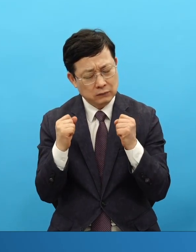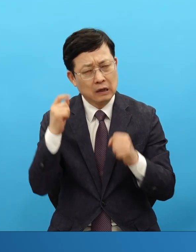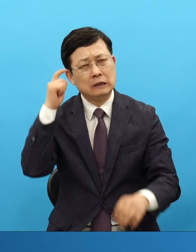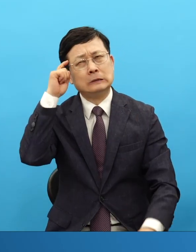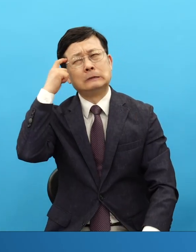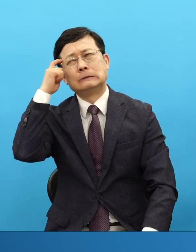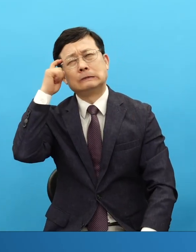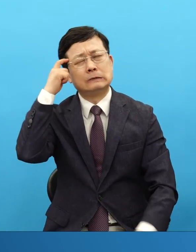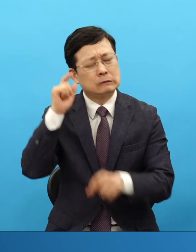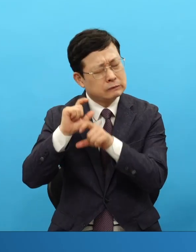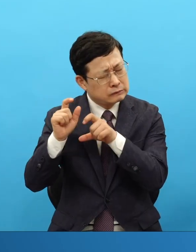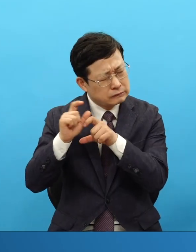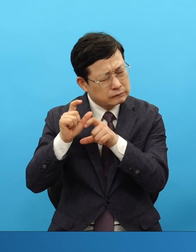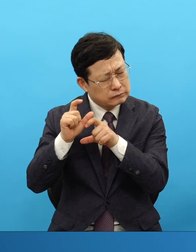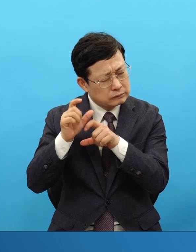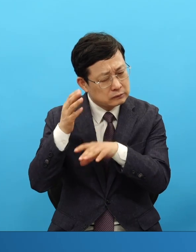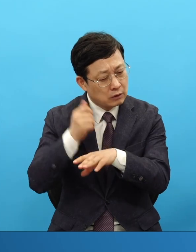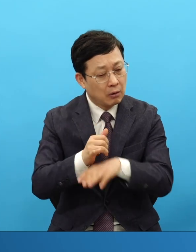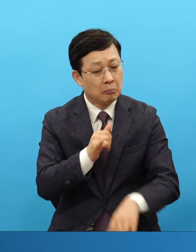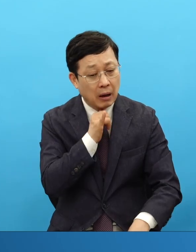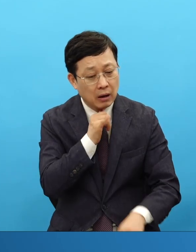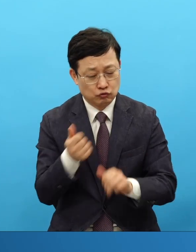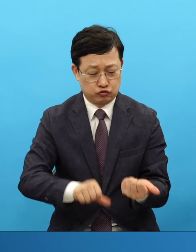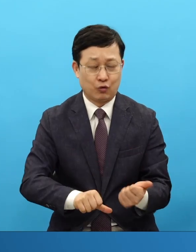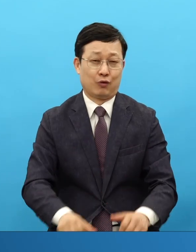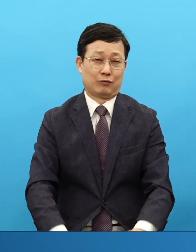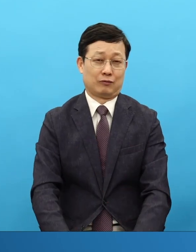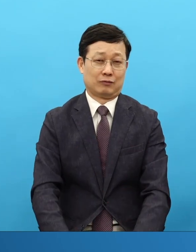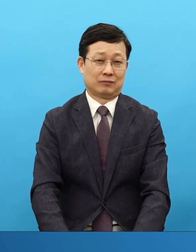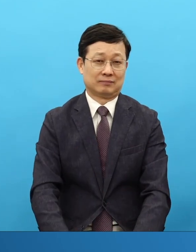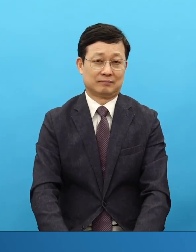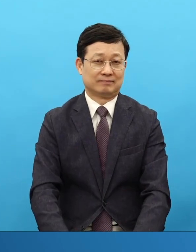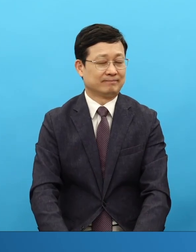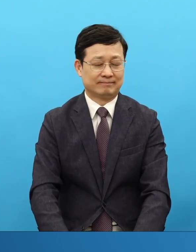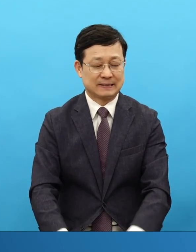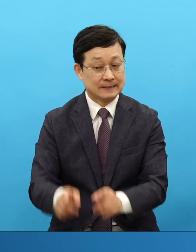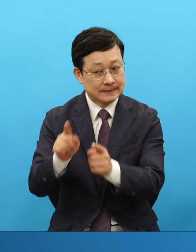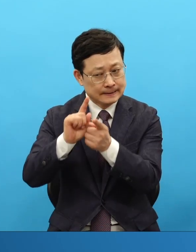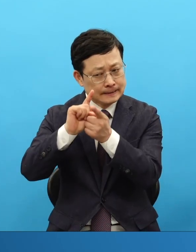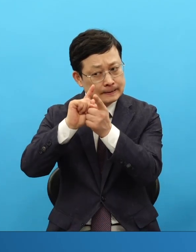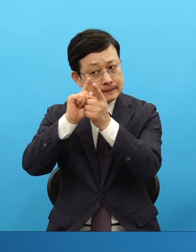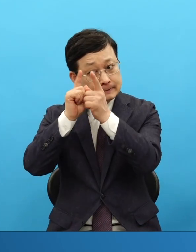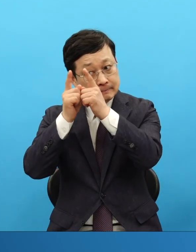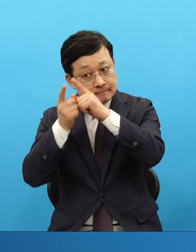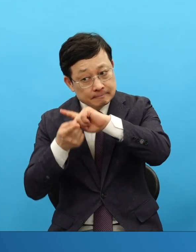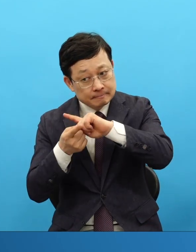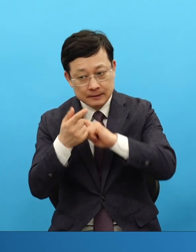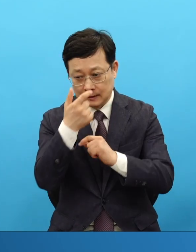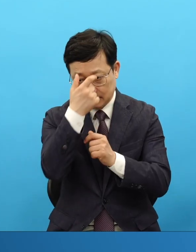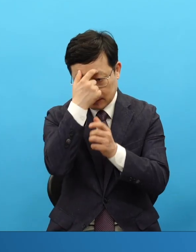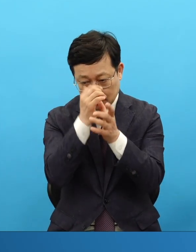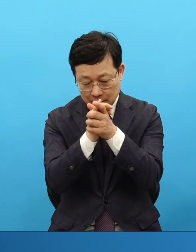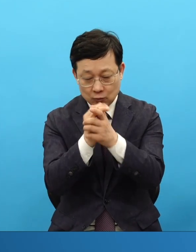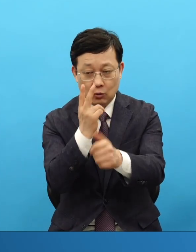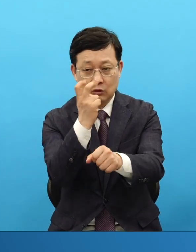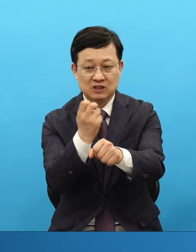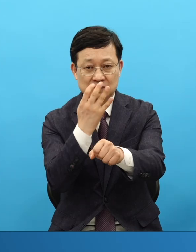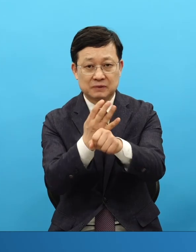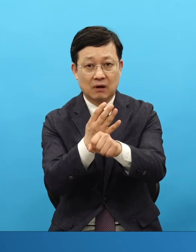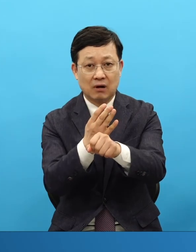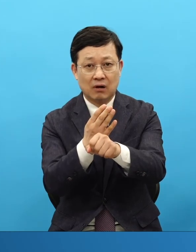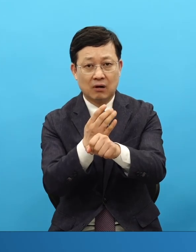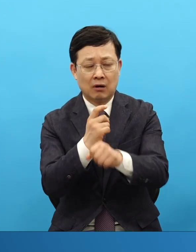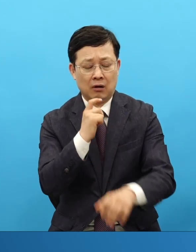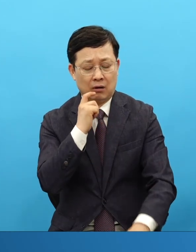분명히 죽습니다. You will ultimately die. 24 기도로 바꾼 겁니다. He changed it to 24-hour 이해되죠? prayer. You